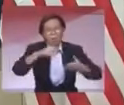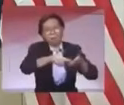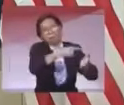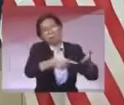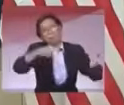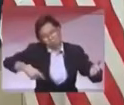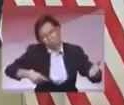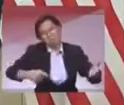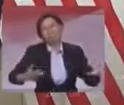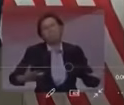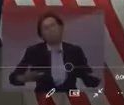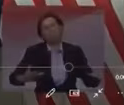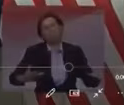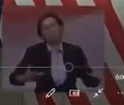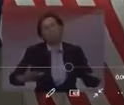pilihan raya.